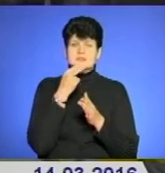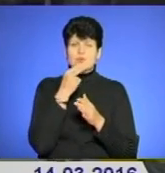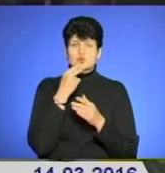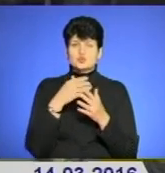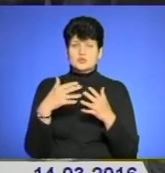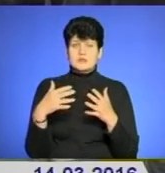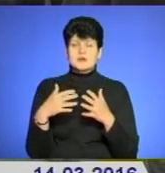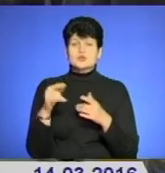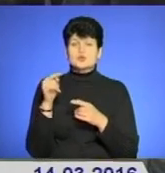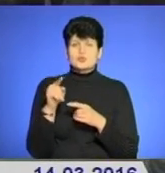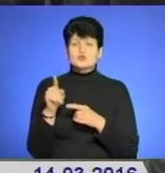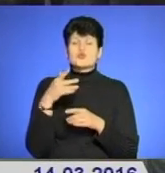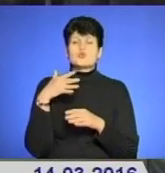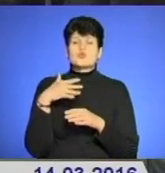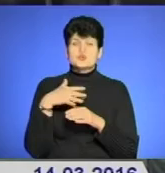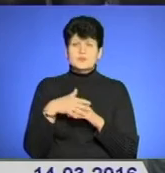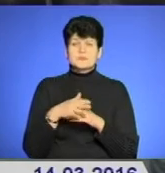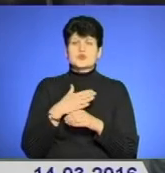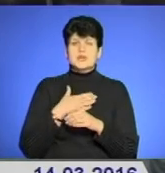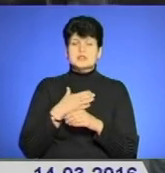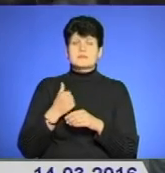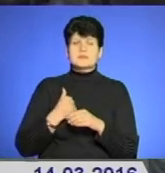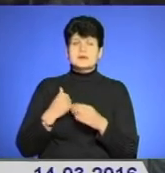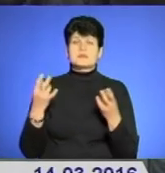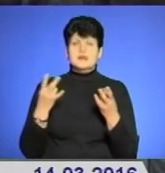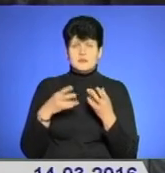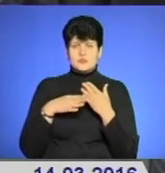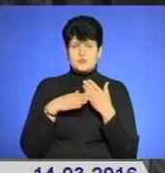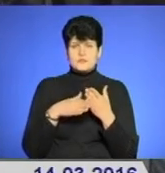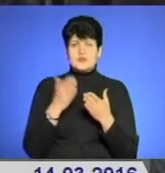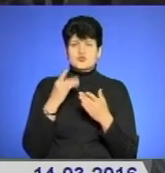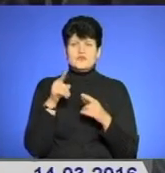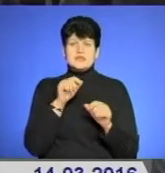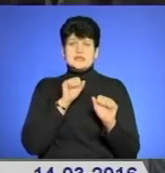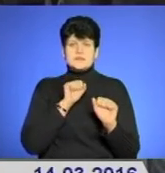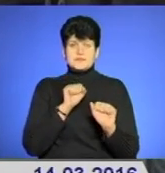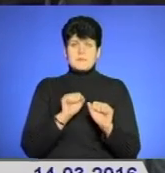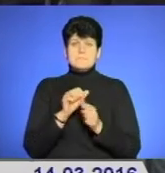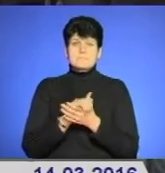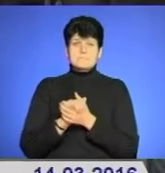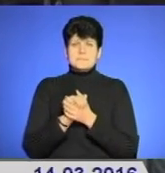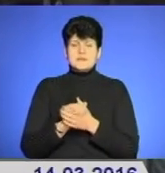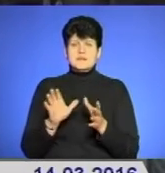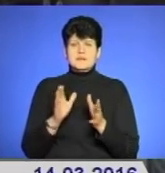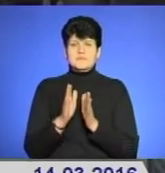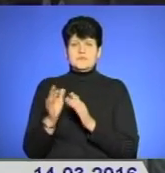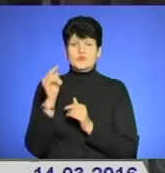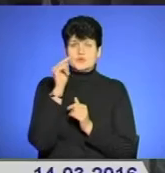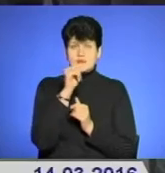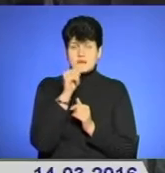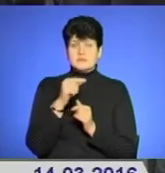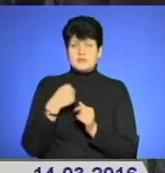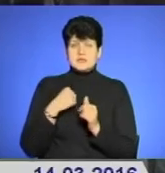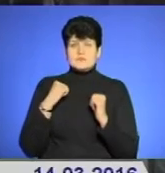продуктами, тому що розуміємо, що нашим бійцям треба допомагати. Якщо вони відстоять мир і лад конституційний там, значить ми